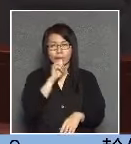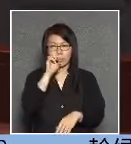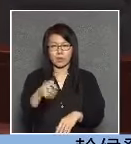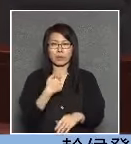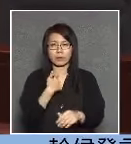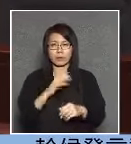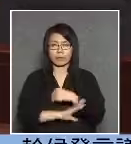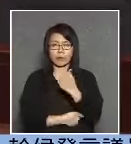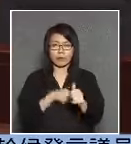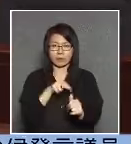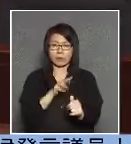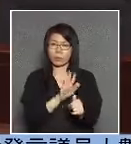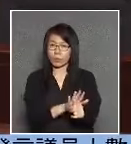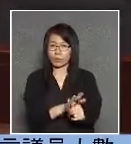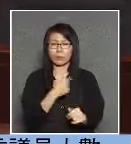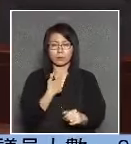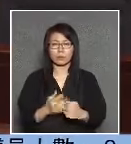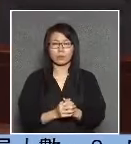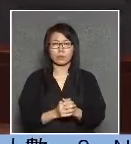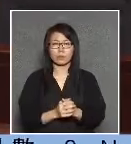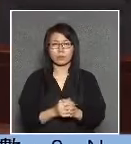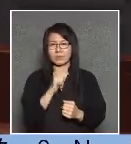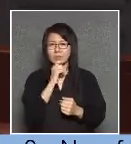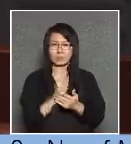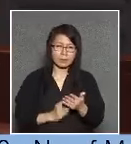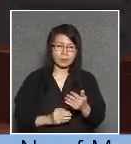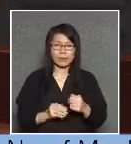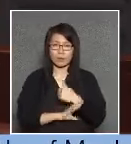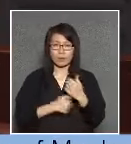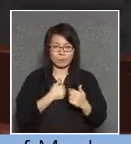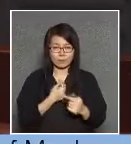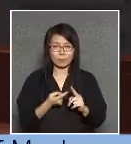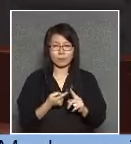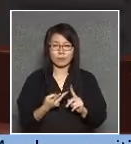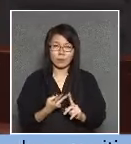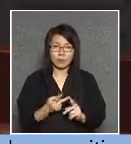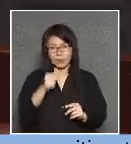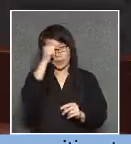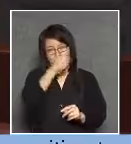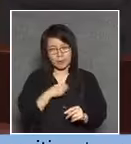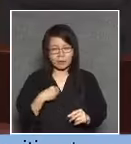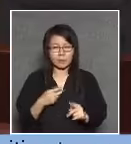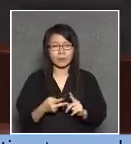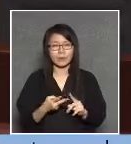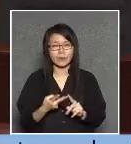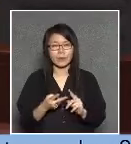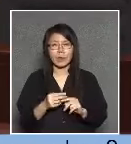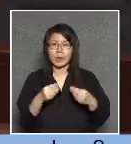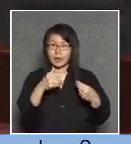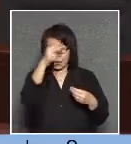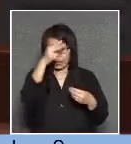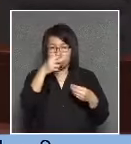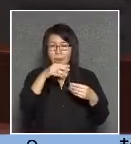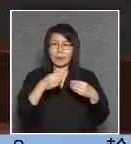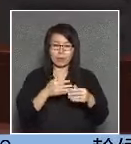法治，有些是律師，有些是醫生，有些教師，亦都有